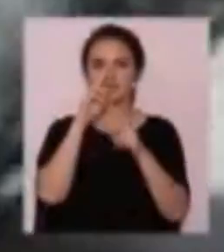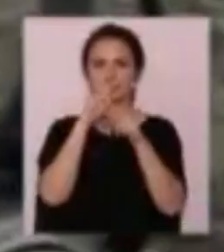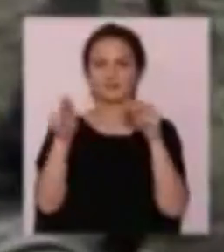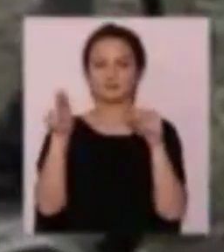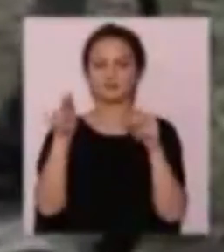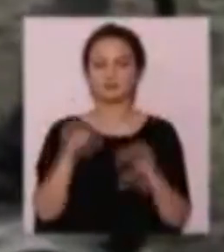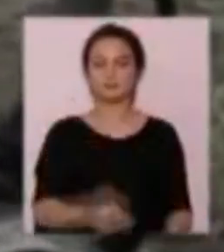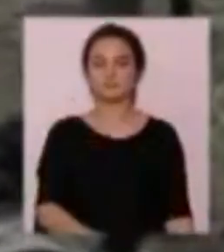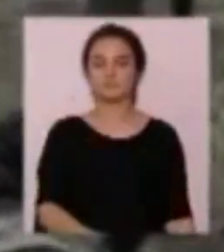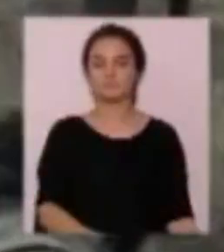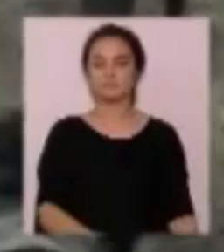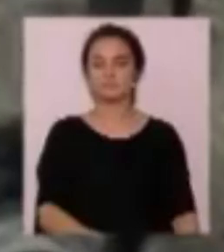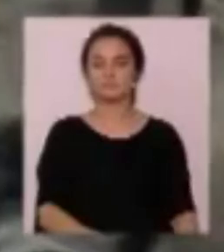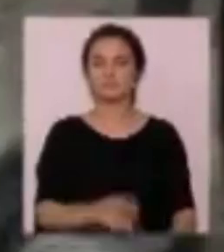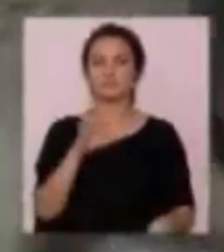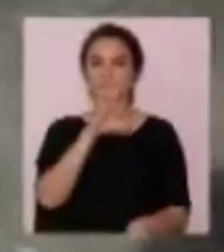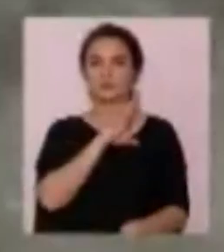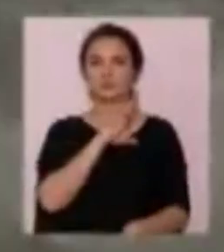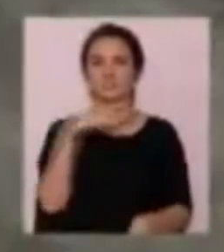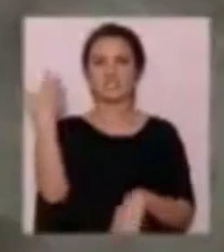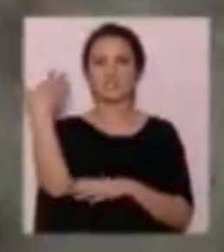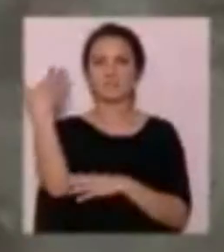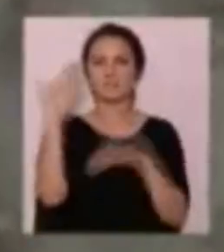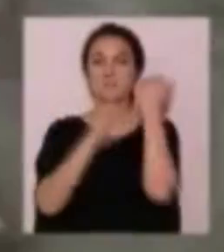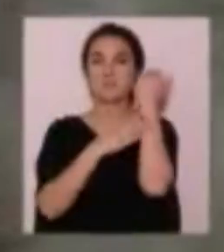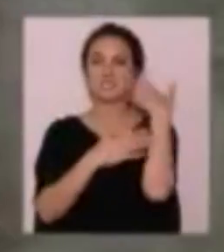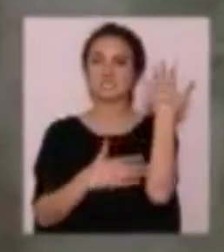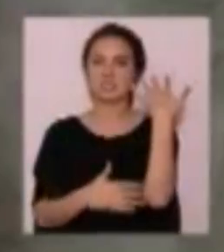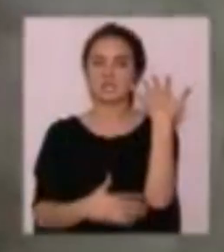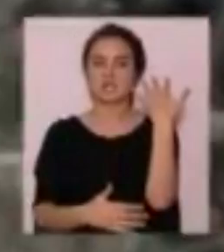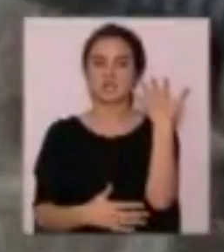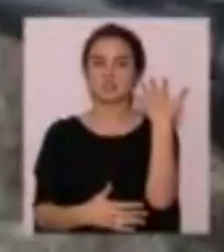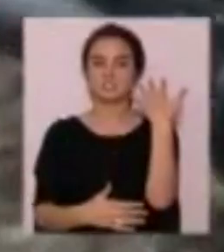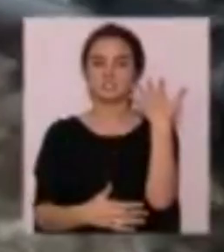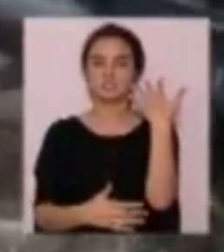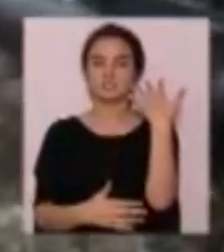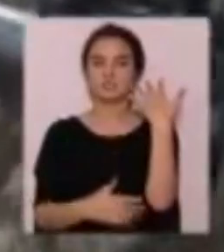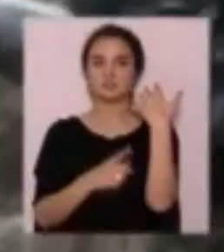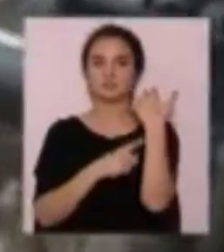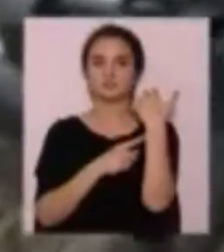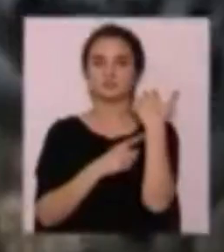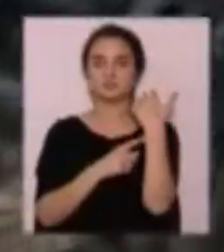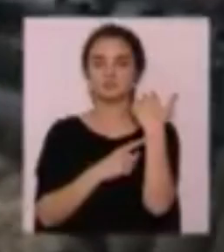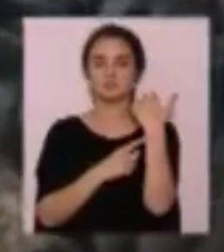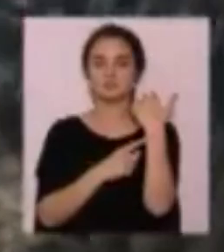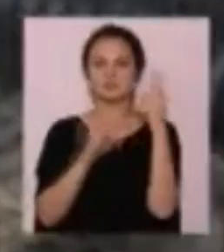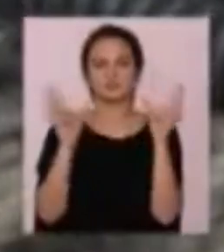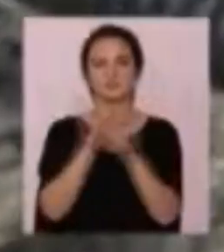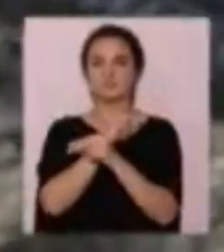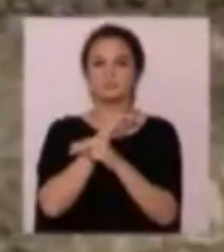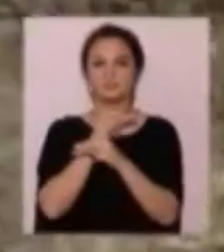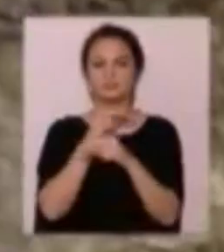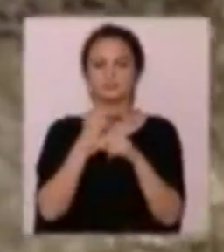დაუკარგე და მქონდა მარცხენა ხელის მეზდაბლა დაზიანება სადაც ძლივს